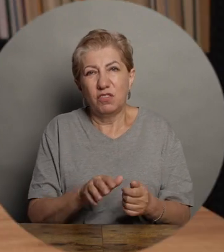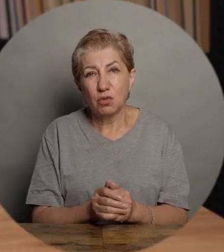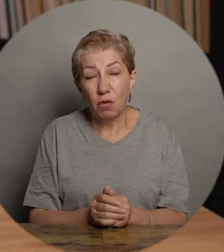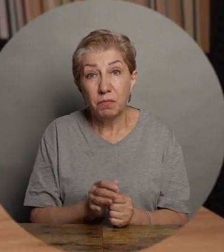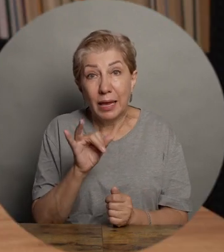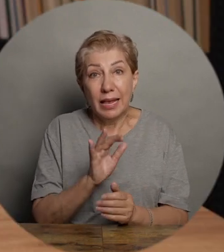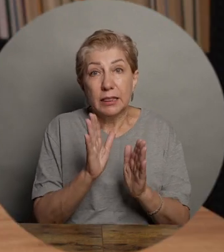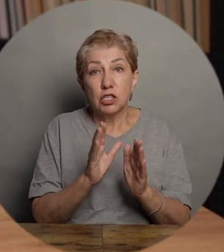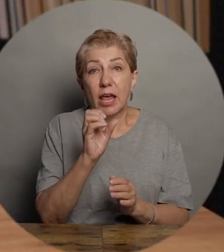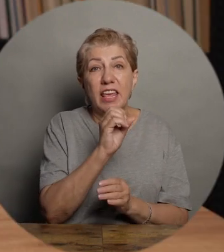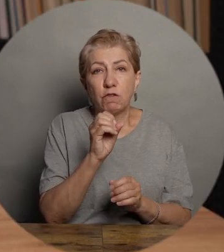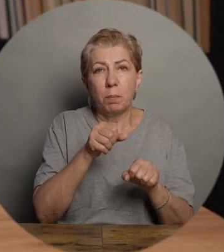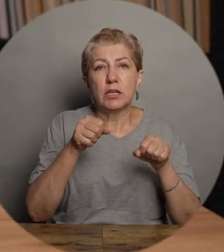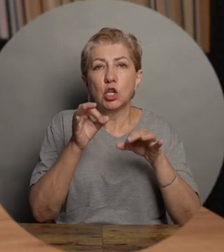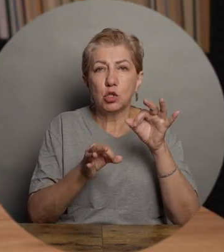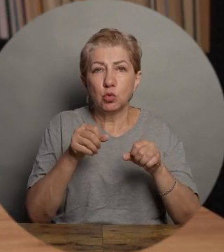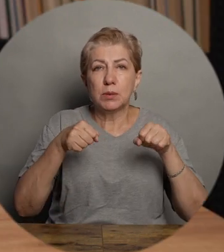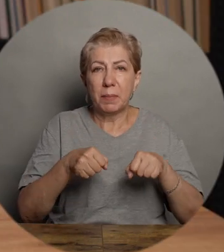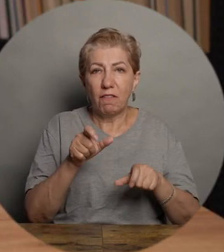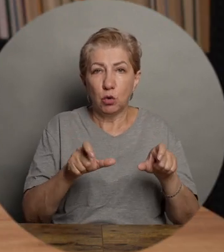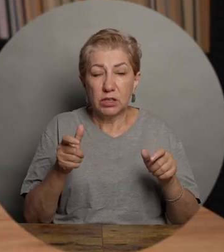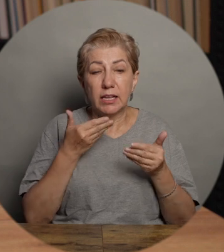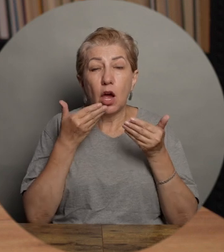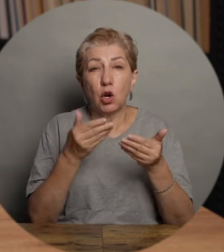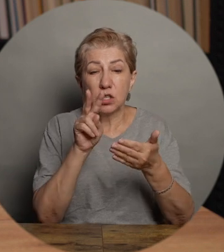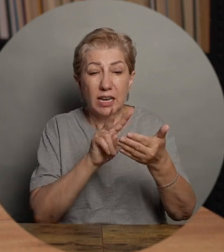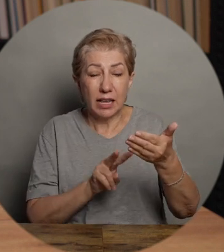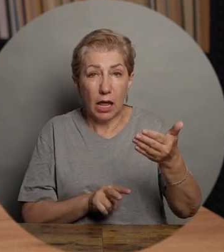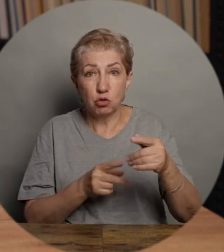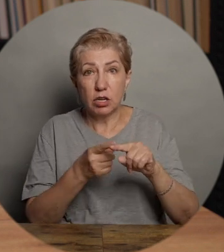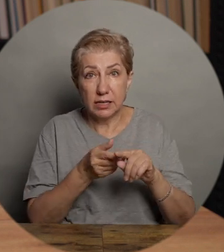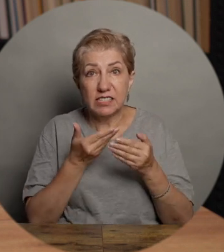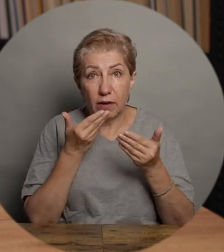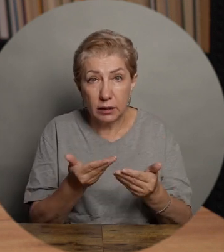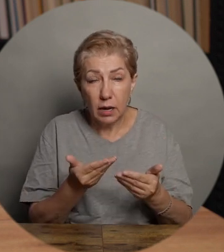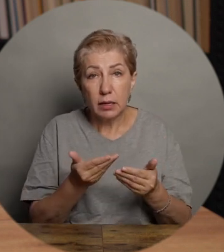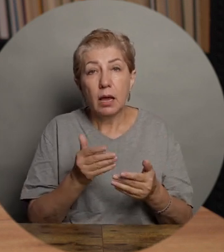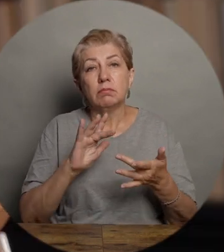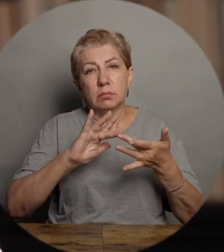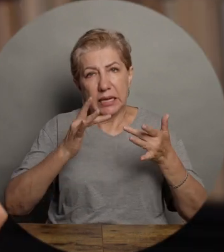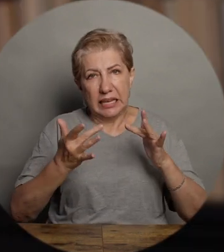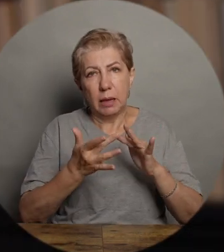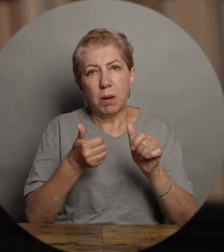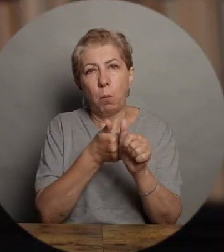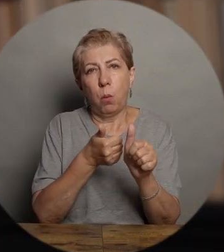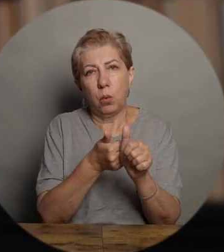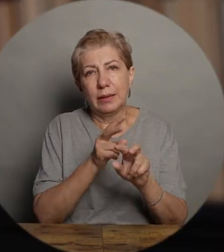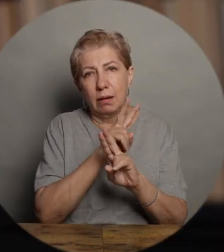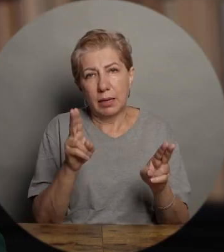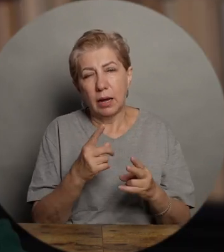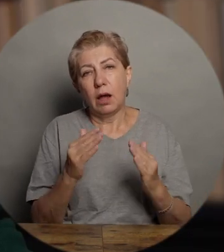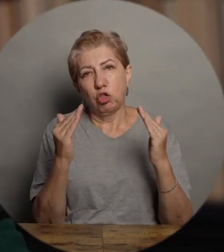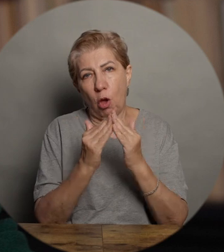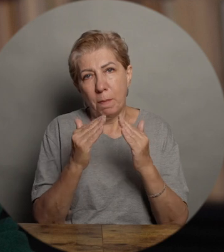І лише Європейський суд з прав людини розглядаючи звернення бутуруги вперше розглянув кібербулінг як один з видів